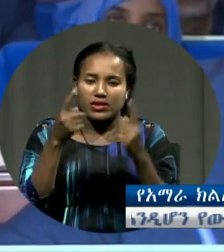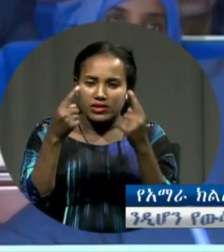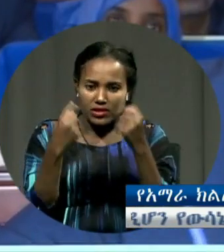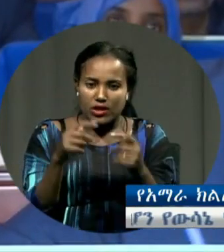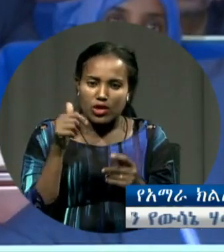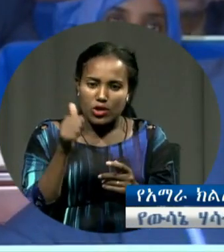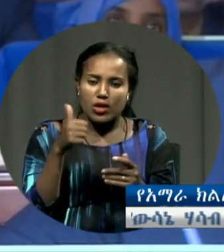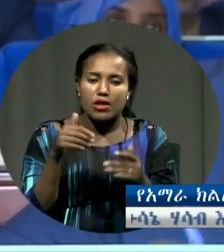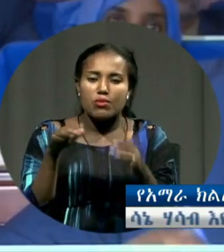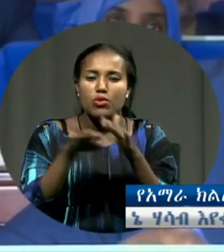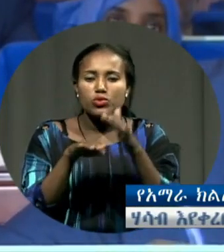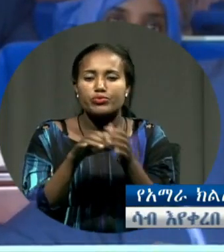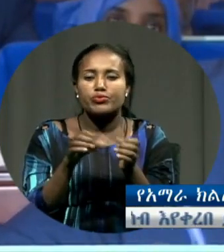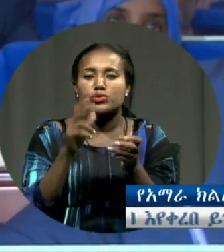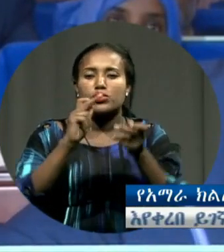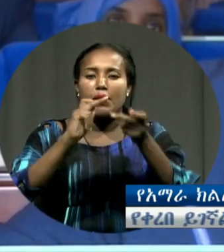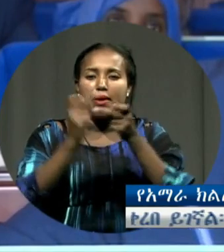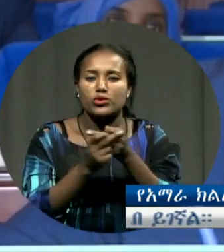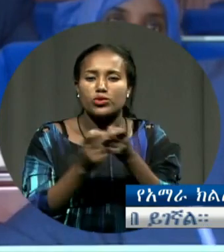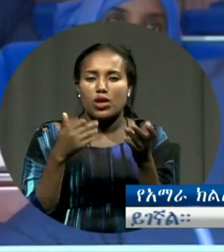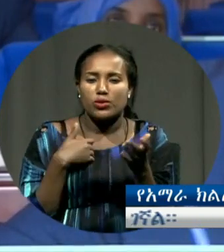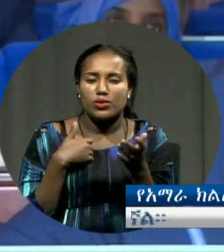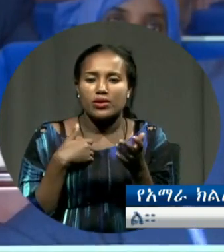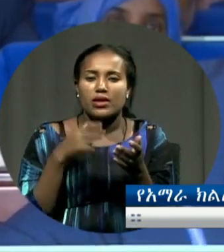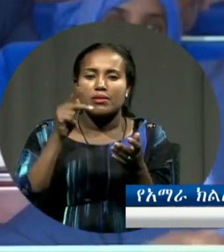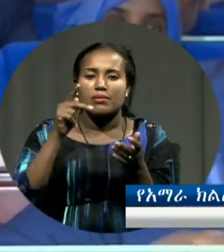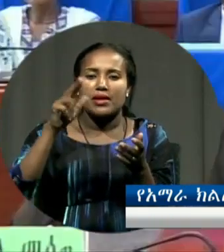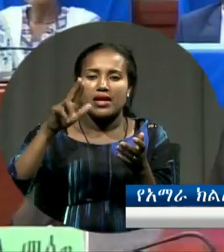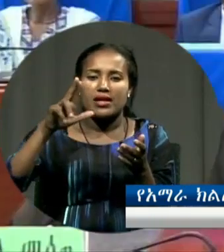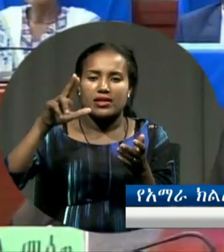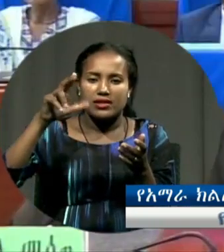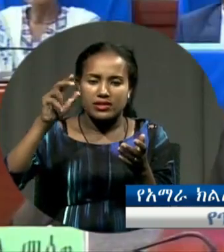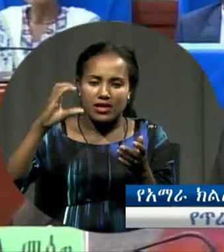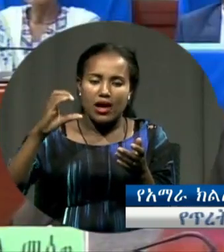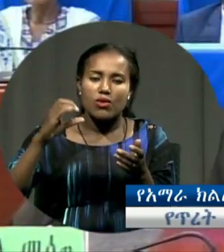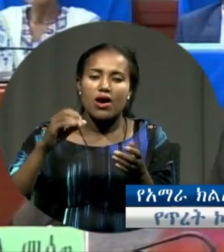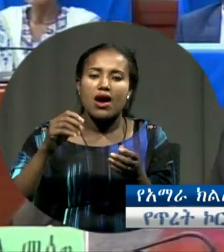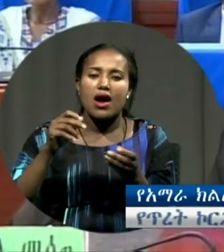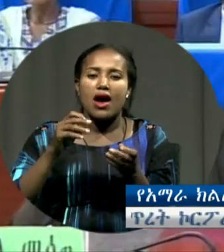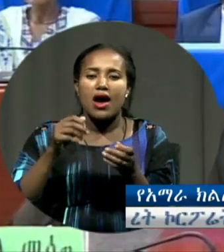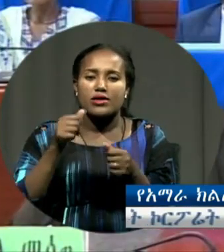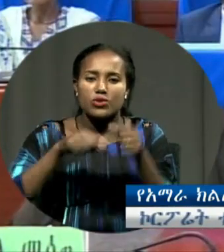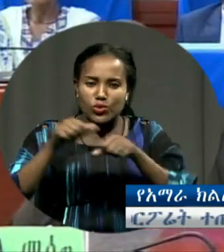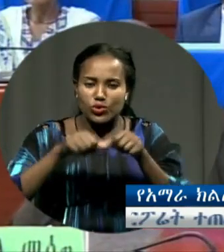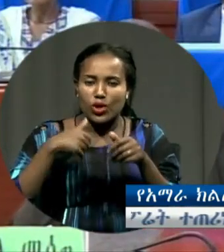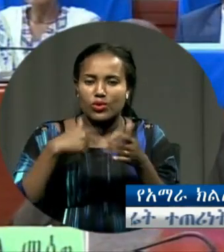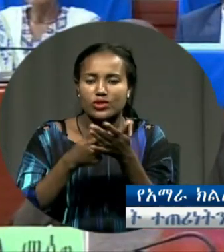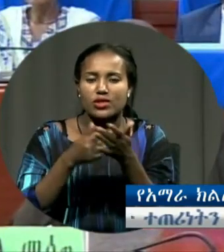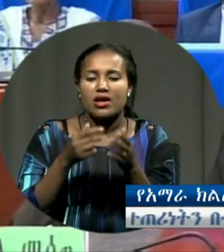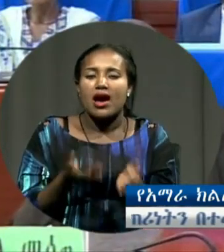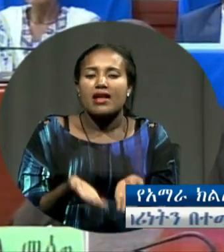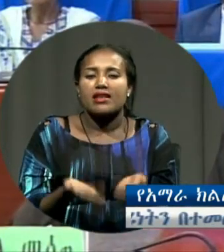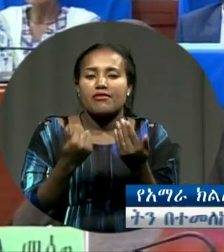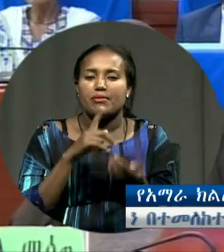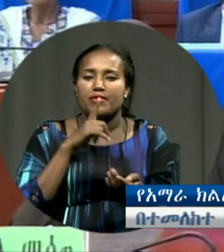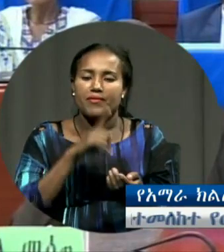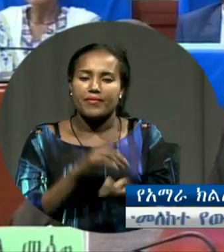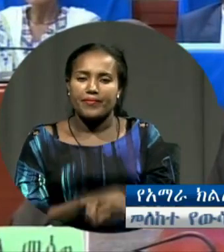አለ። በስሩ በጣም ብዙ ካምፓኒዎች አሉ፣ ፒኤልሲዎች አሉ፣ አክሲዮኖች አሉ። የንግድ ድርጅት ያለው ነው ያው አትራፊ የሆነም